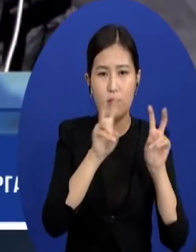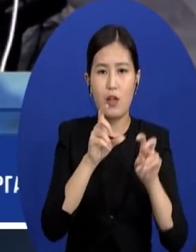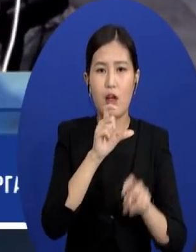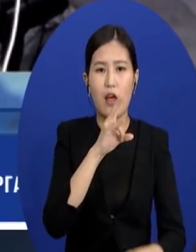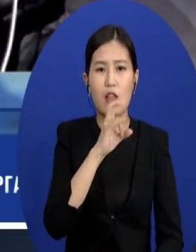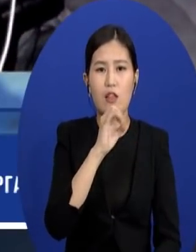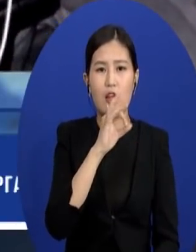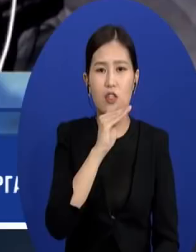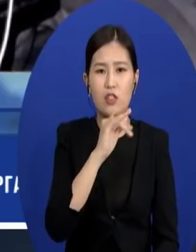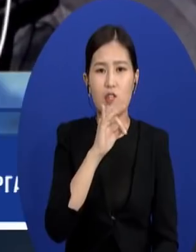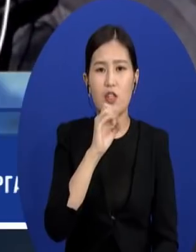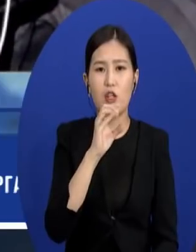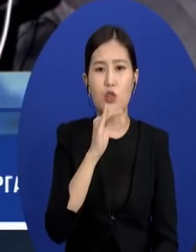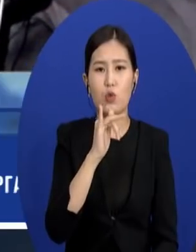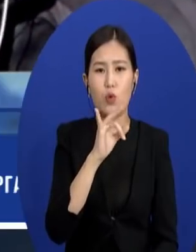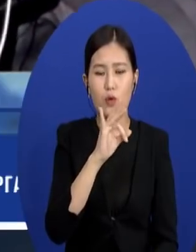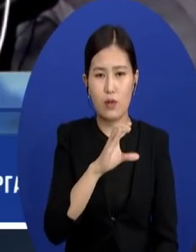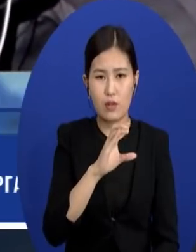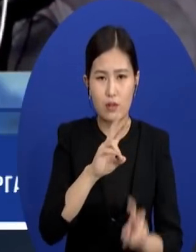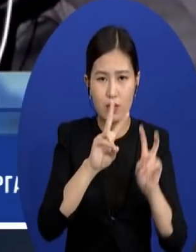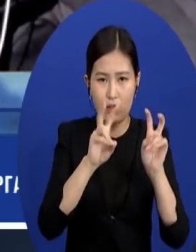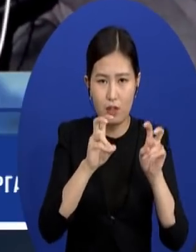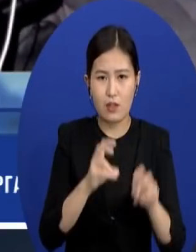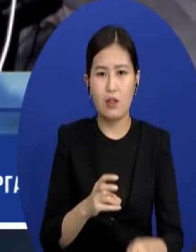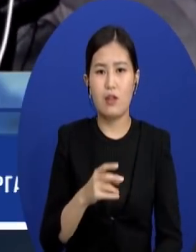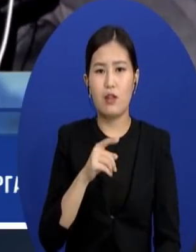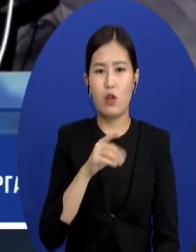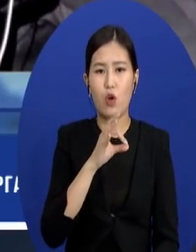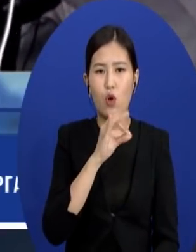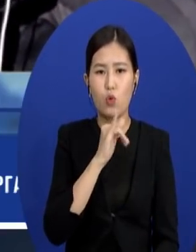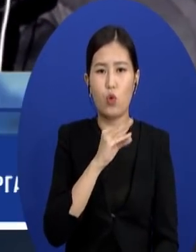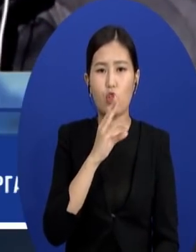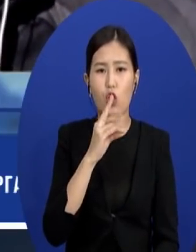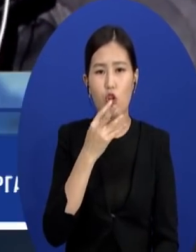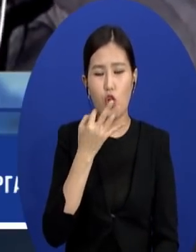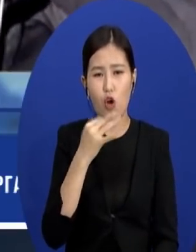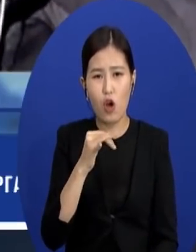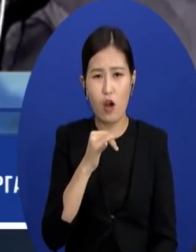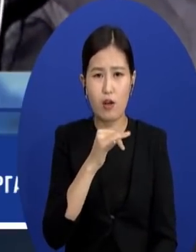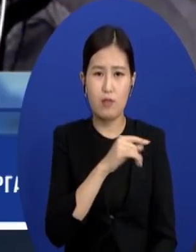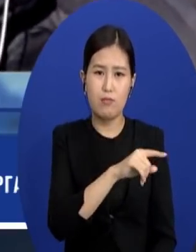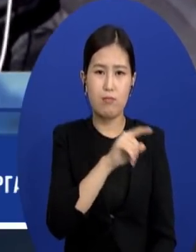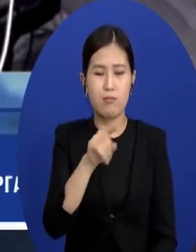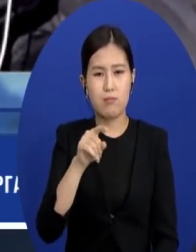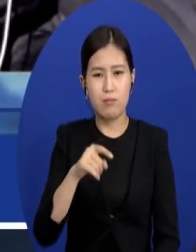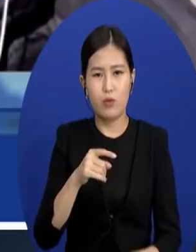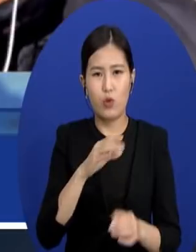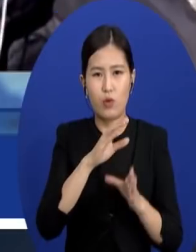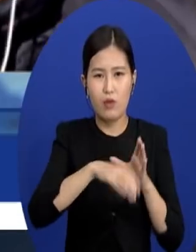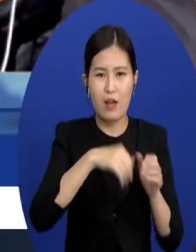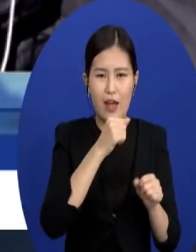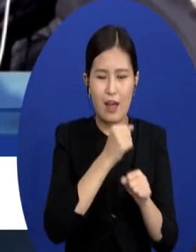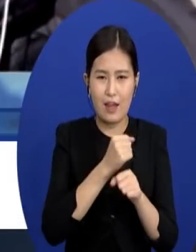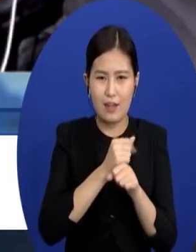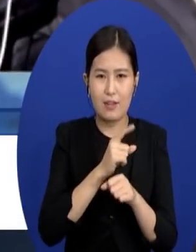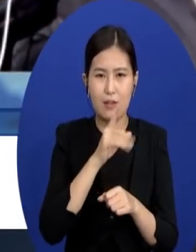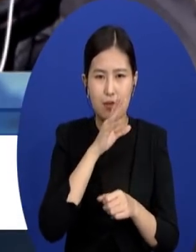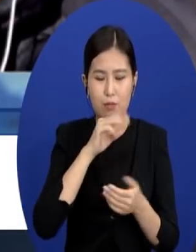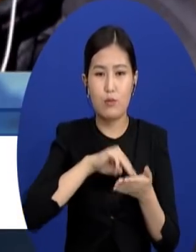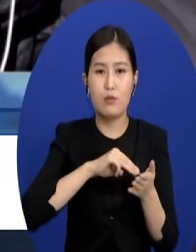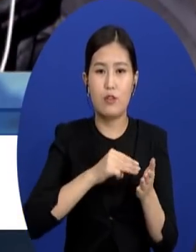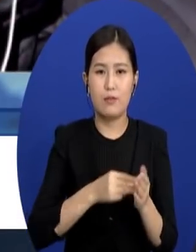ресурс, 5 толгой хөвцөт компани, оюу толгой гэсэн ийм урхайнууд дээр объект төр ажиллаж ажиллахаар явж